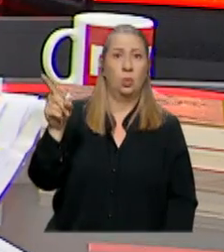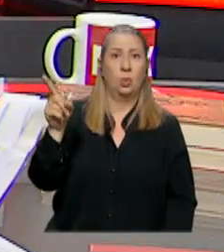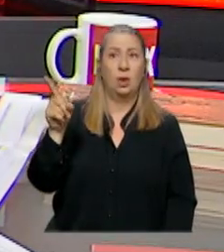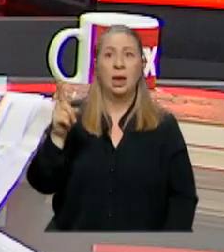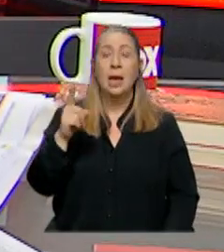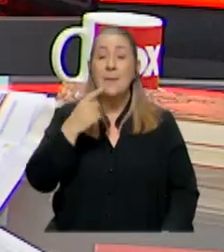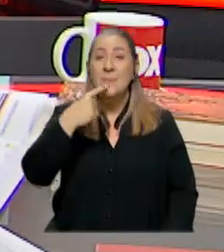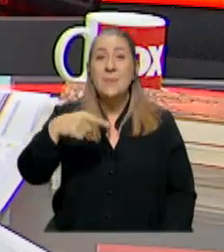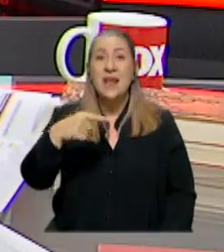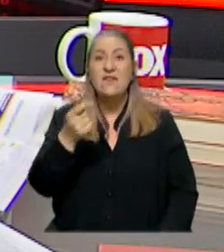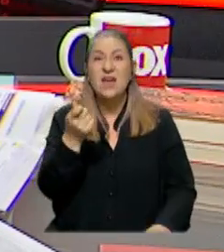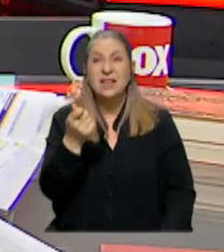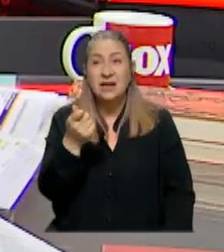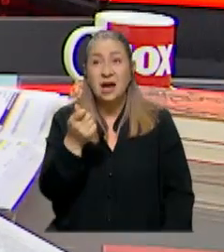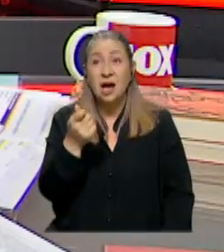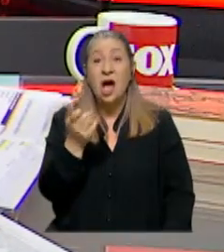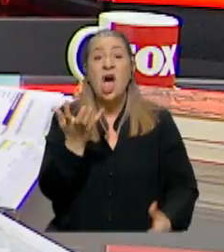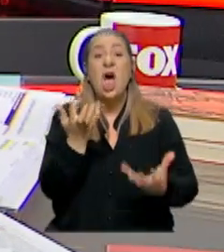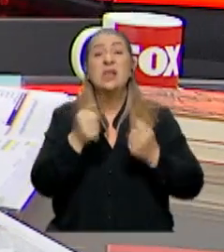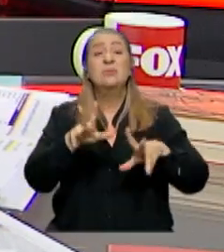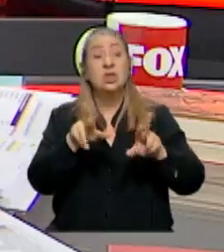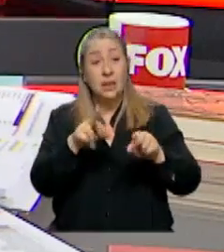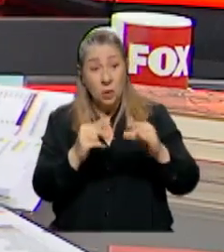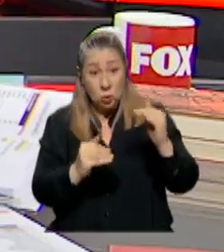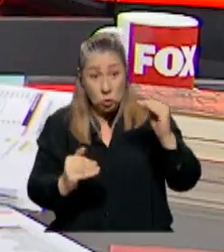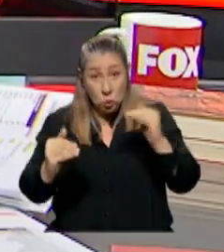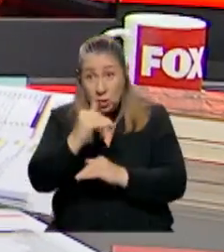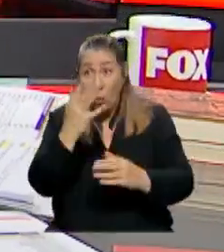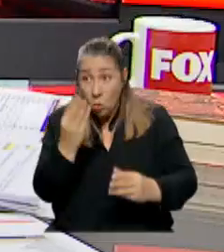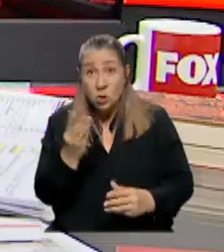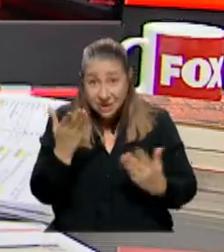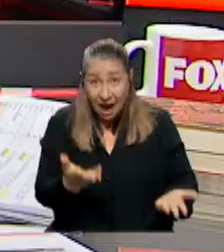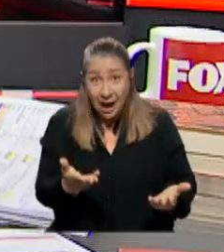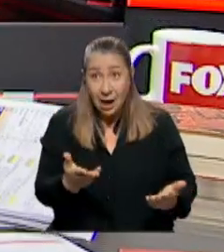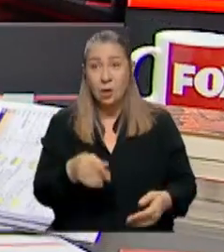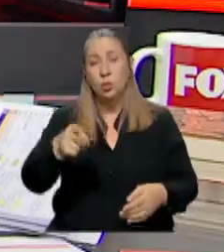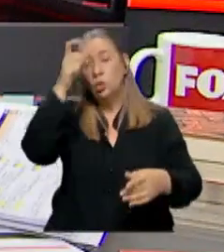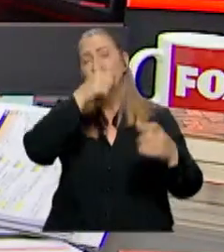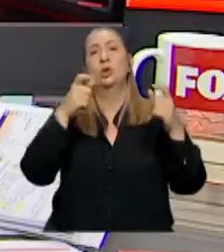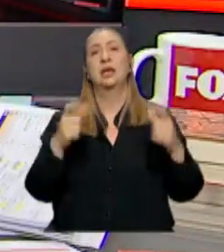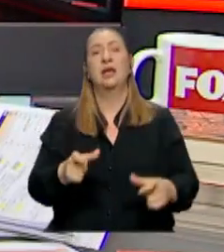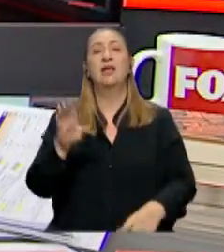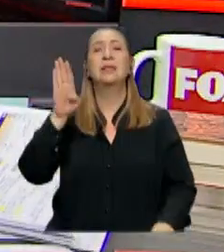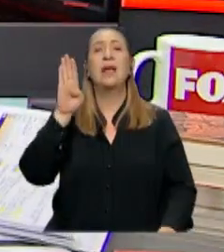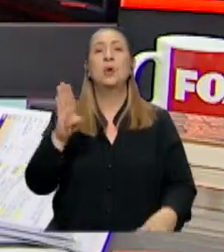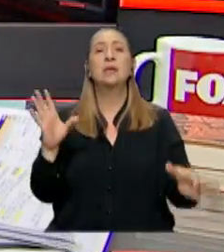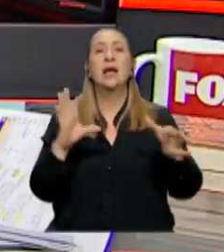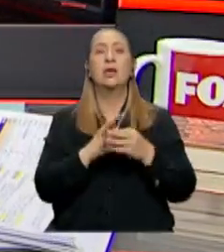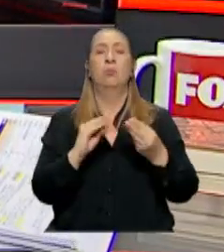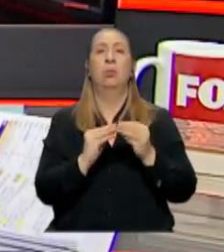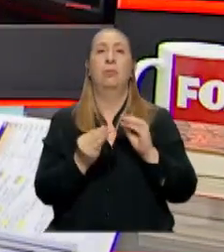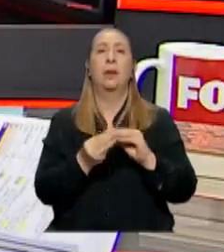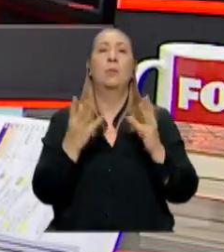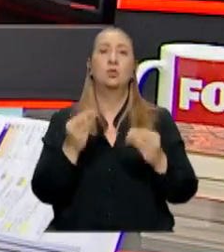Biberin fiyatı alamayacağımız kadar yükseliyorsa bu ülkede demokrasi ile ilgili